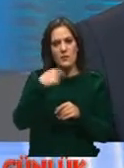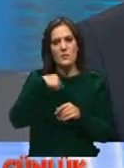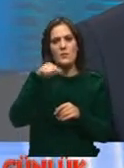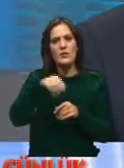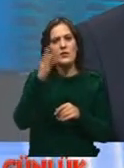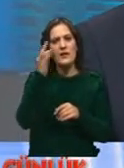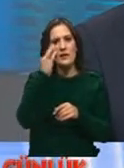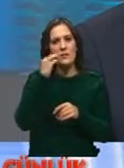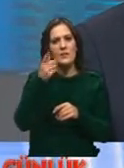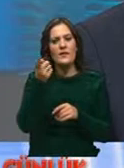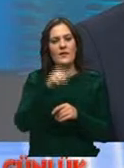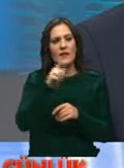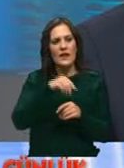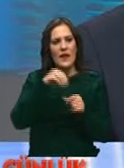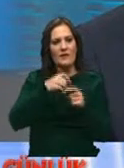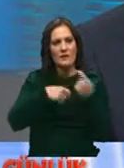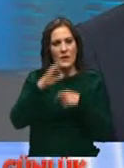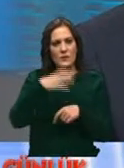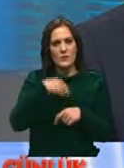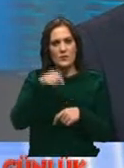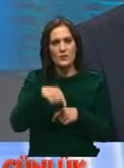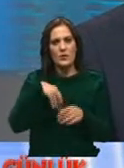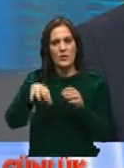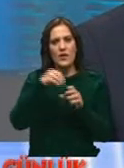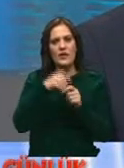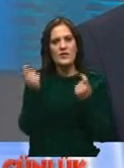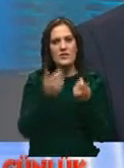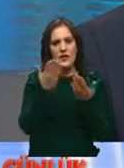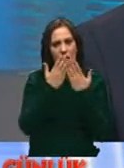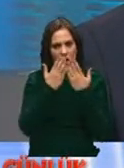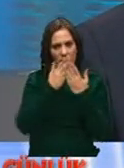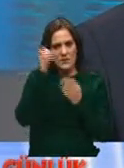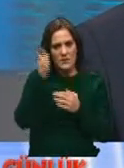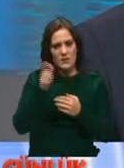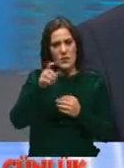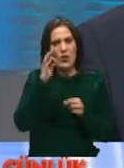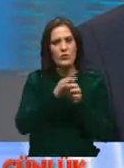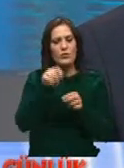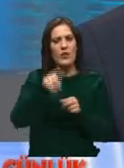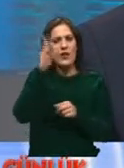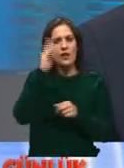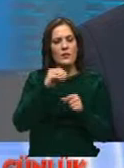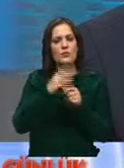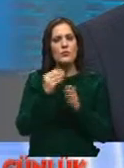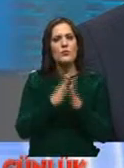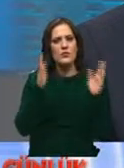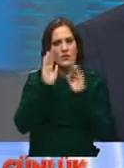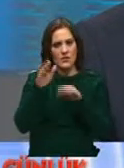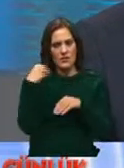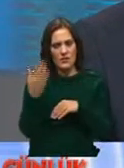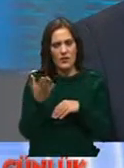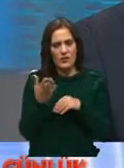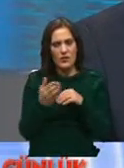bu tip diğer oyun firma sahiplerine, bu alanda çalışan akademisyenlere, ODTÜ bu anlamda da çok büyük destekler